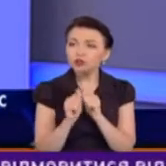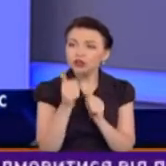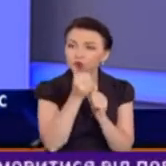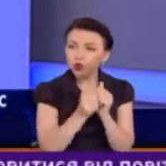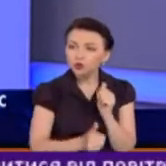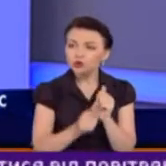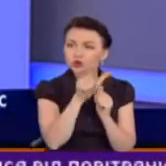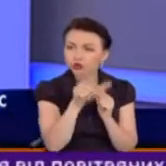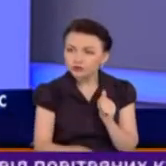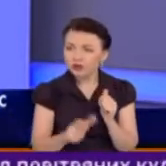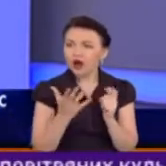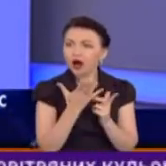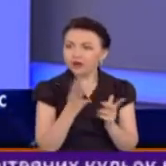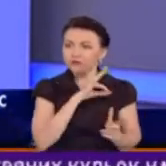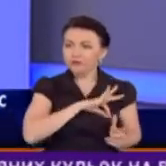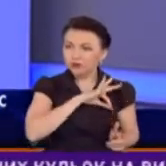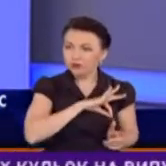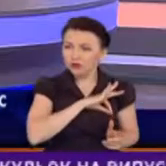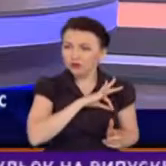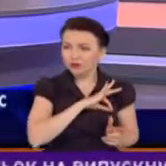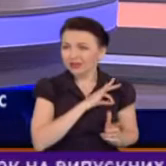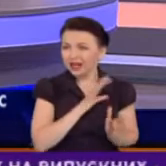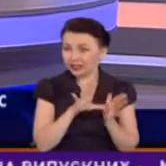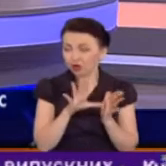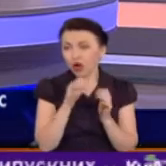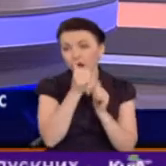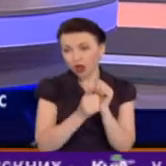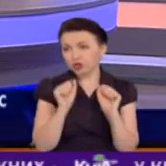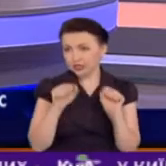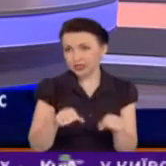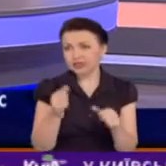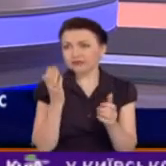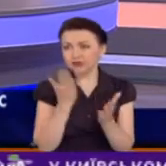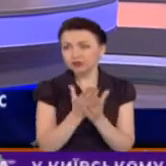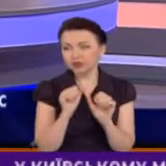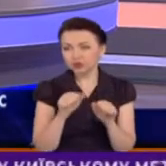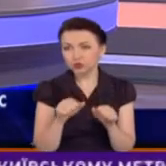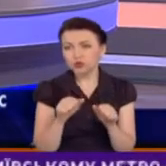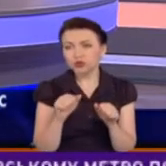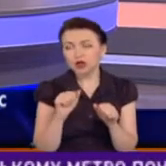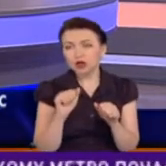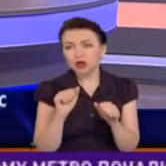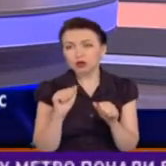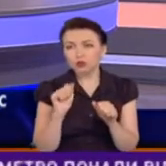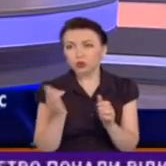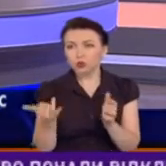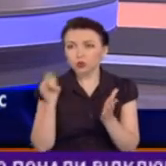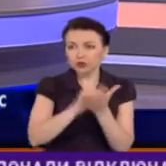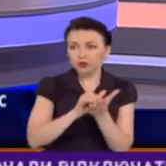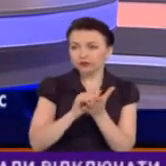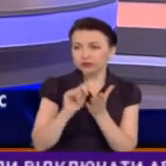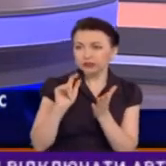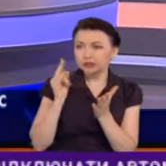кожного побутового споживача, і він кожен має можливість застосувати відновлювальне джерело енергії. Там була програма 25